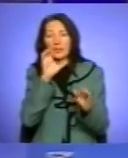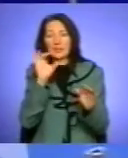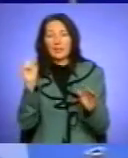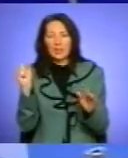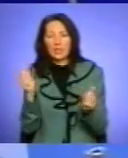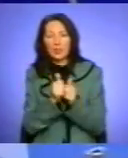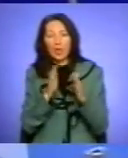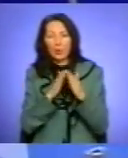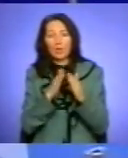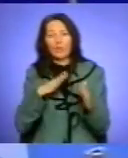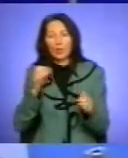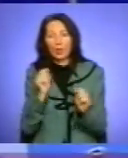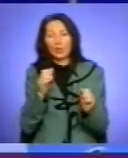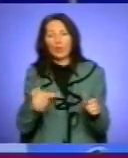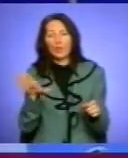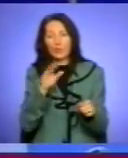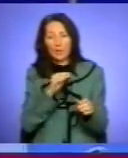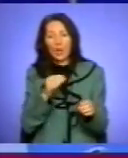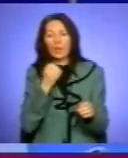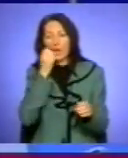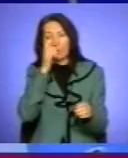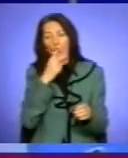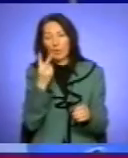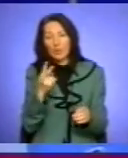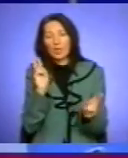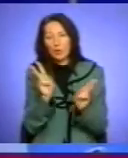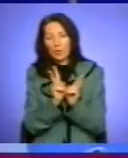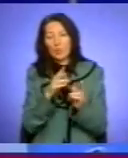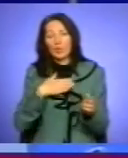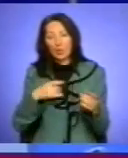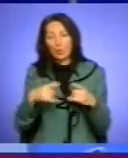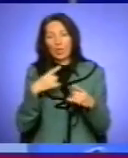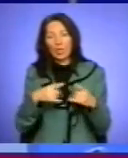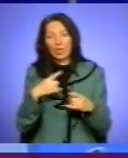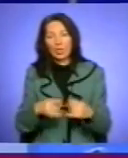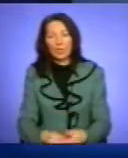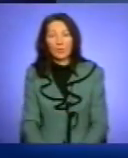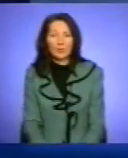холоду. На цьому у мене все. Дякую, що дивились. І побачимось на нашому телеканалі.